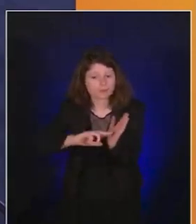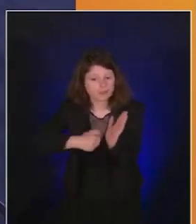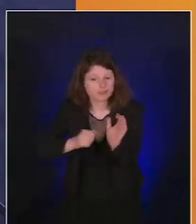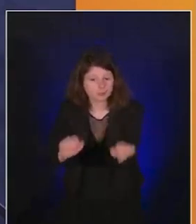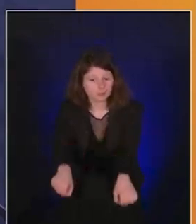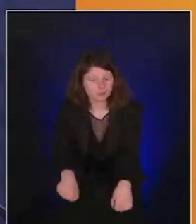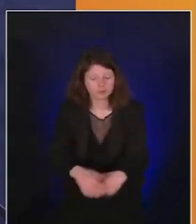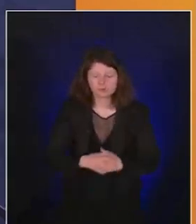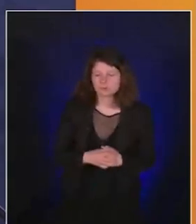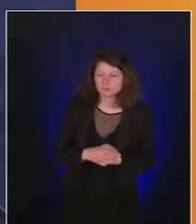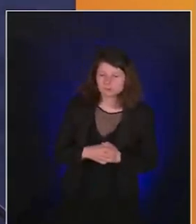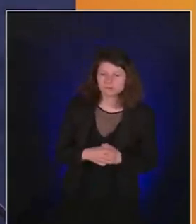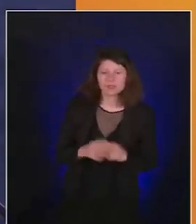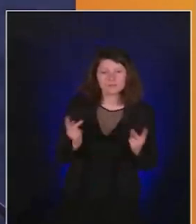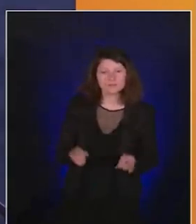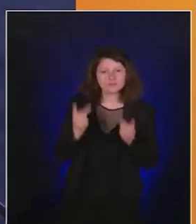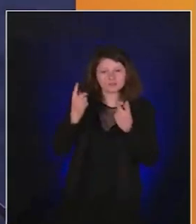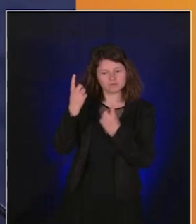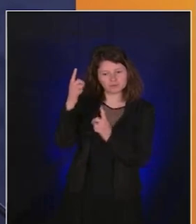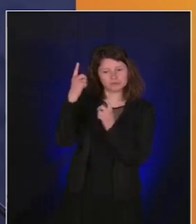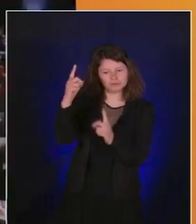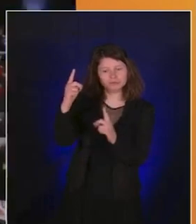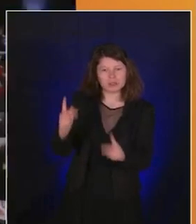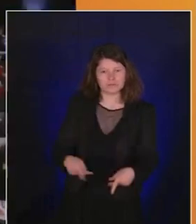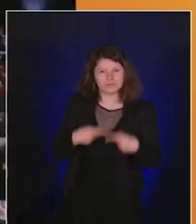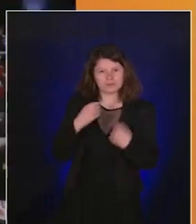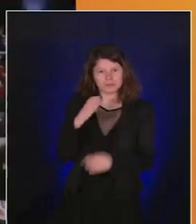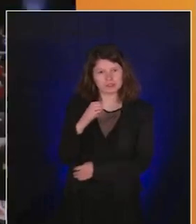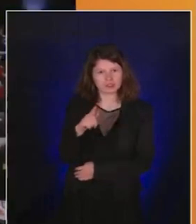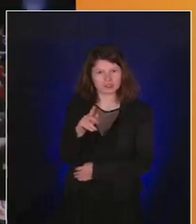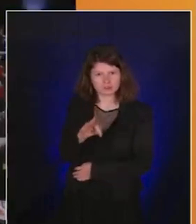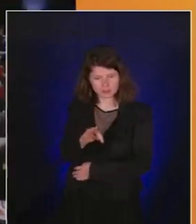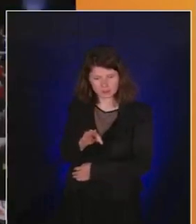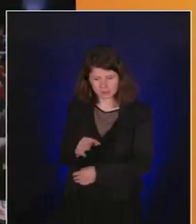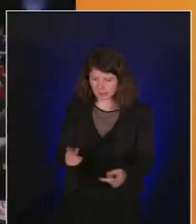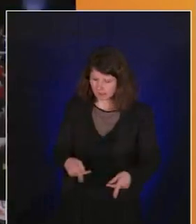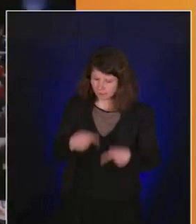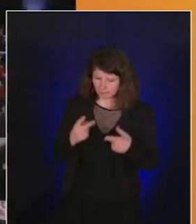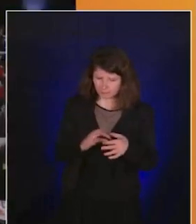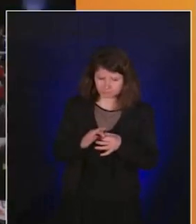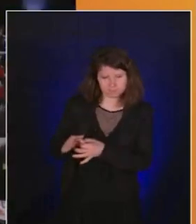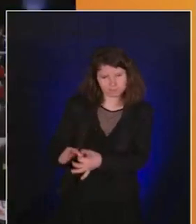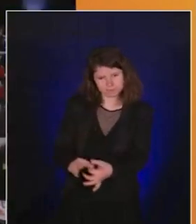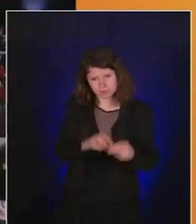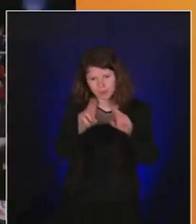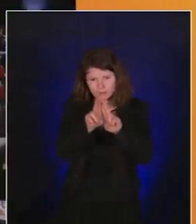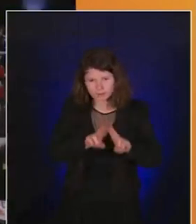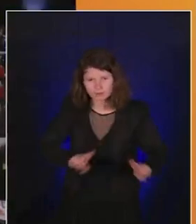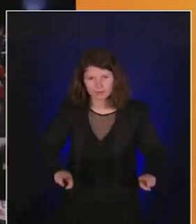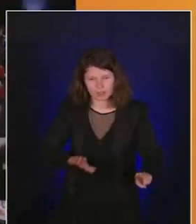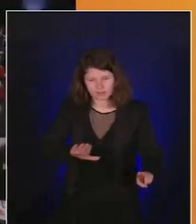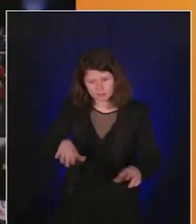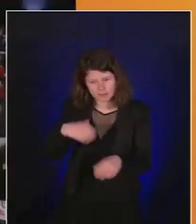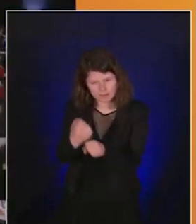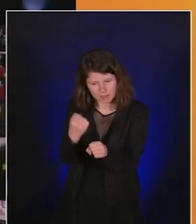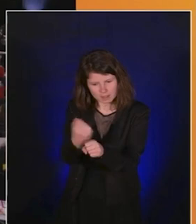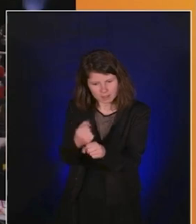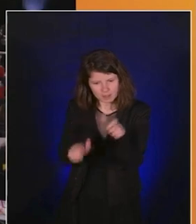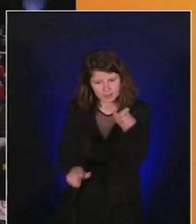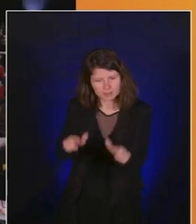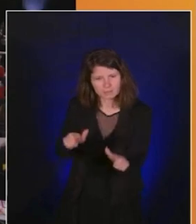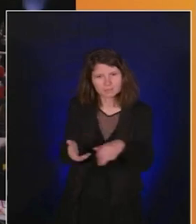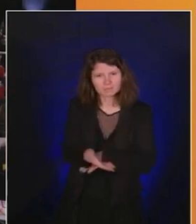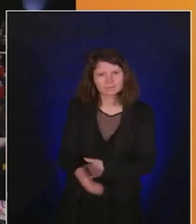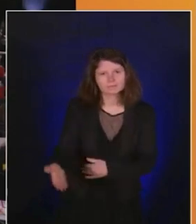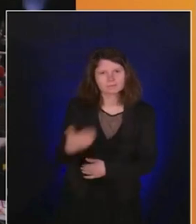Vive la lutte, vive la CGT, vive la solidarité internationale des travailleuses et travailleurs.